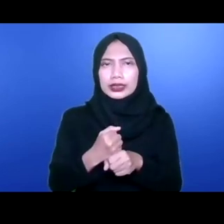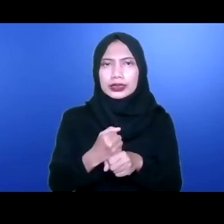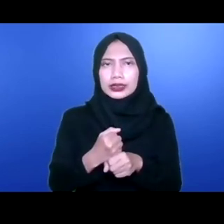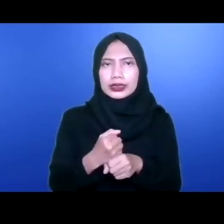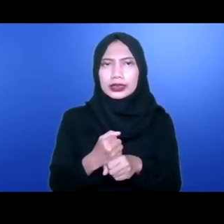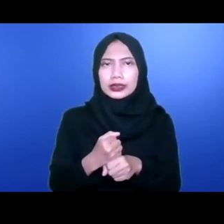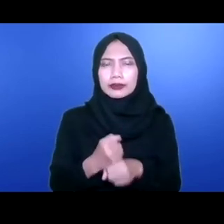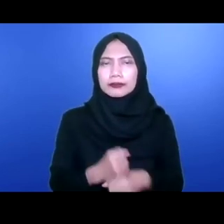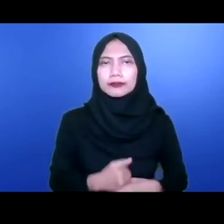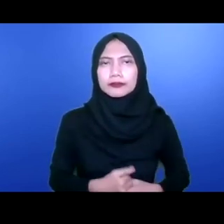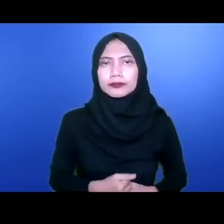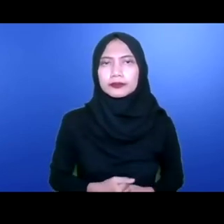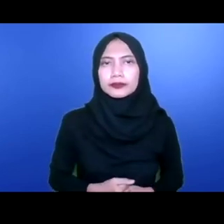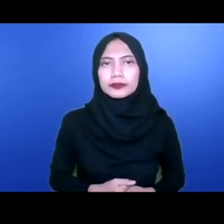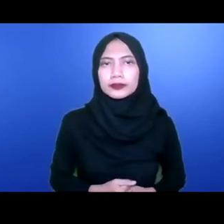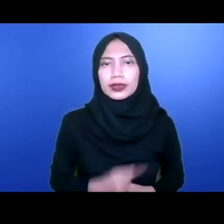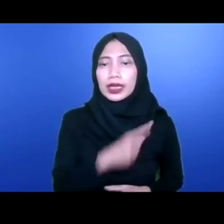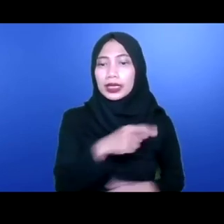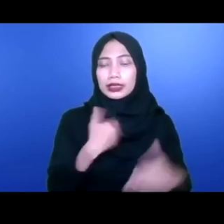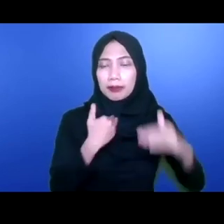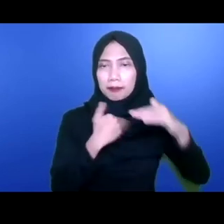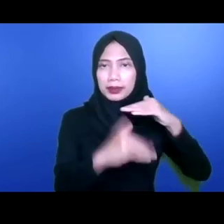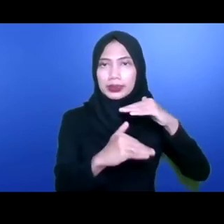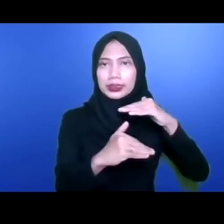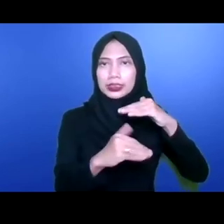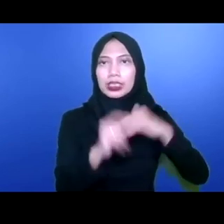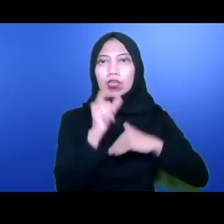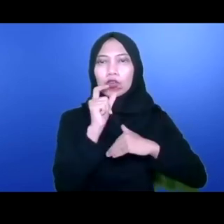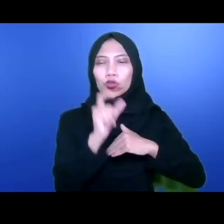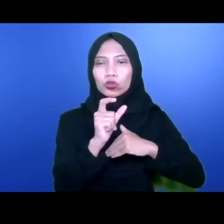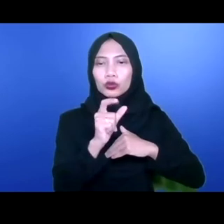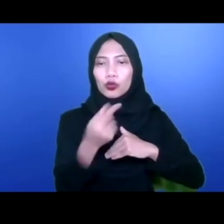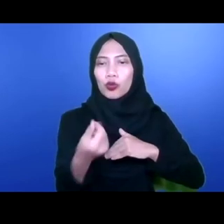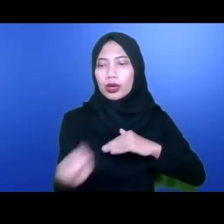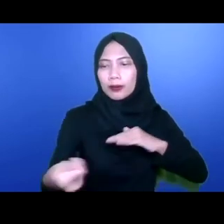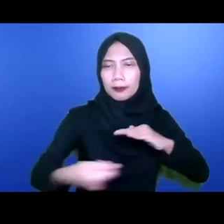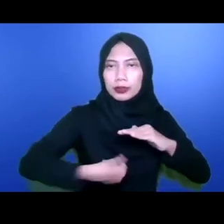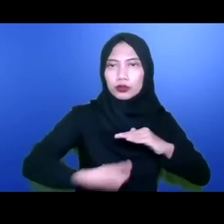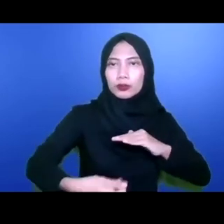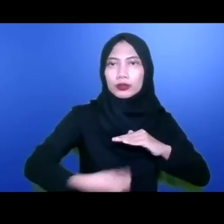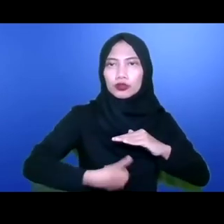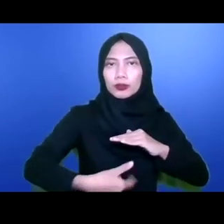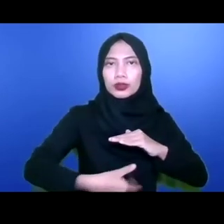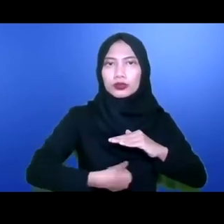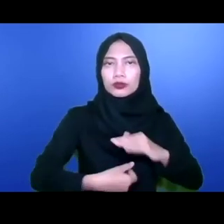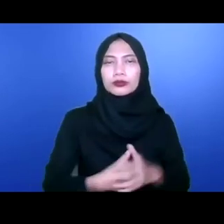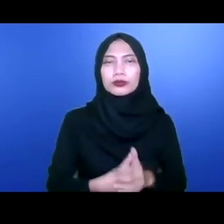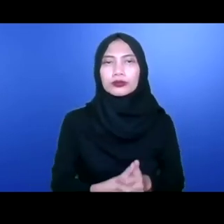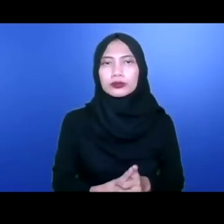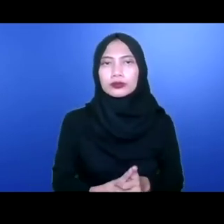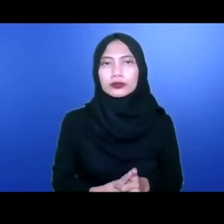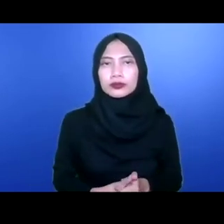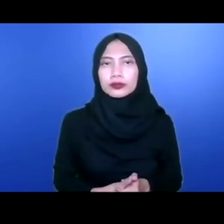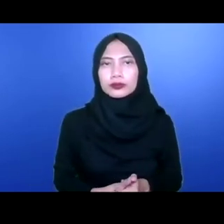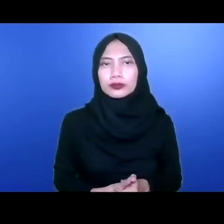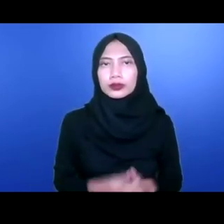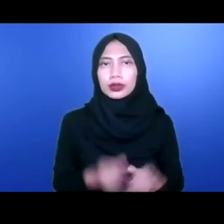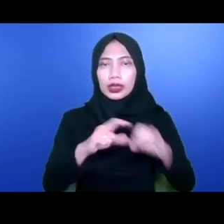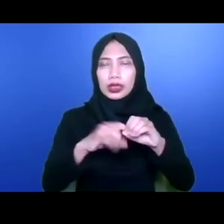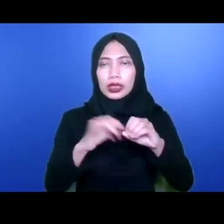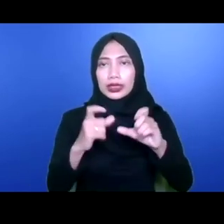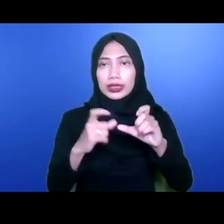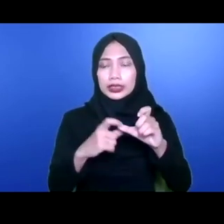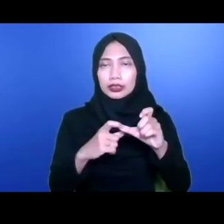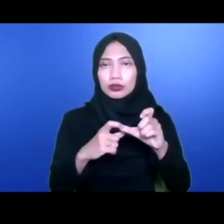out. Jadi kita batasin hanya untuk cash in yang interkoneksi. Di merchant ini, karena Kris itu interkoneksi,